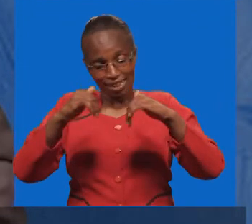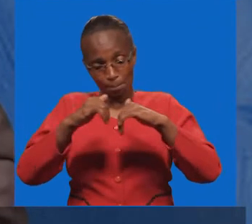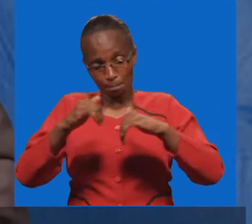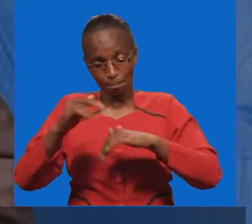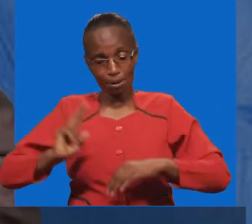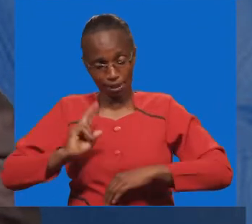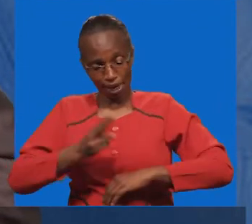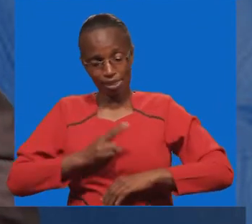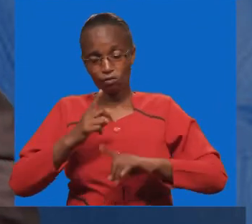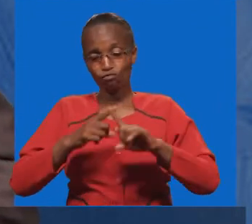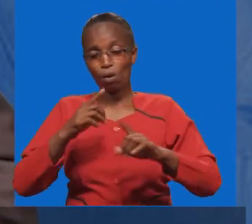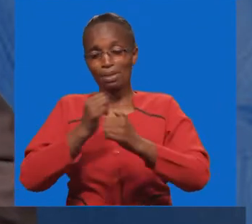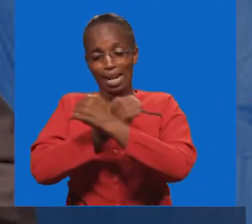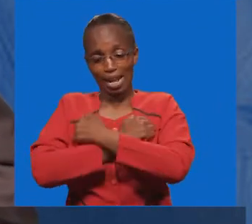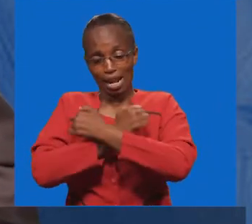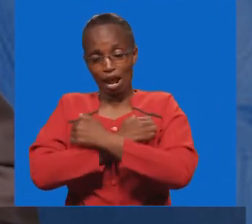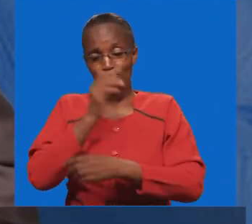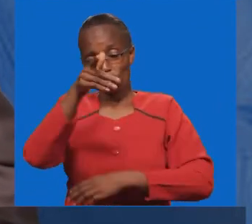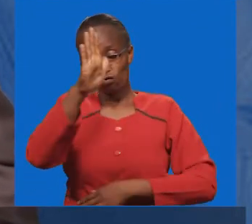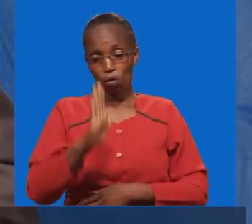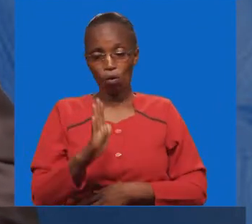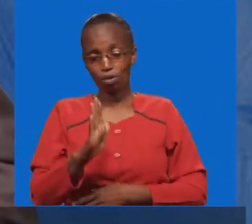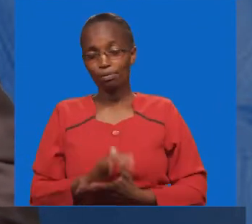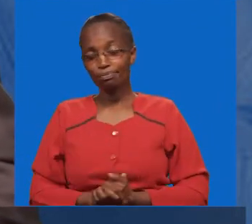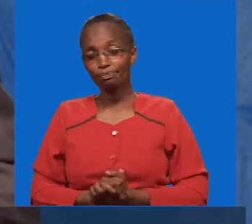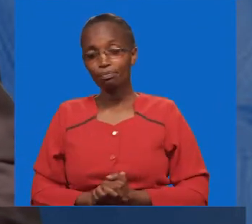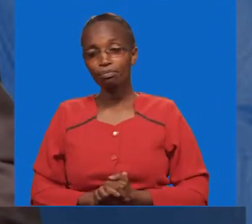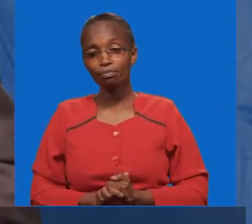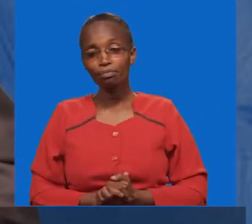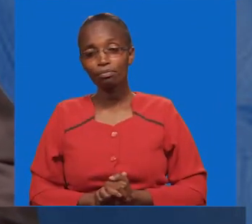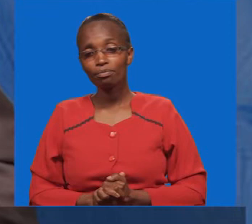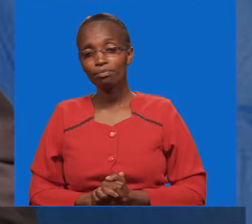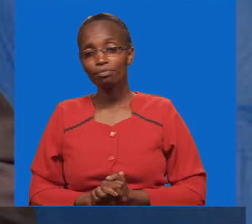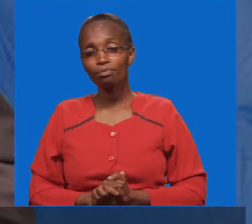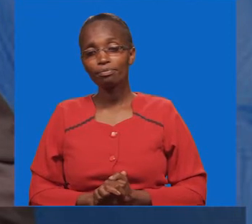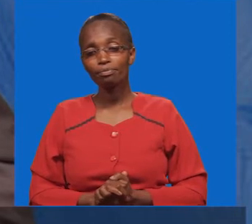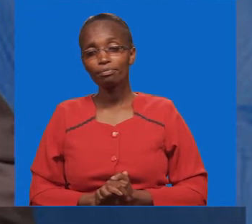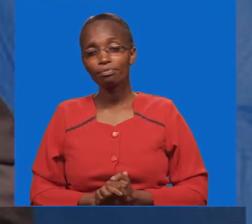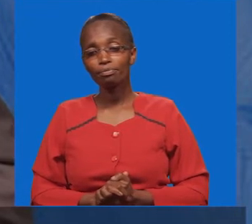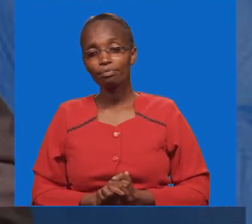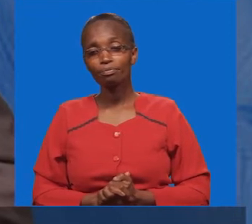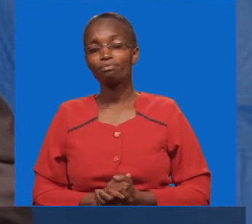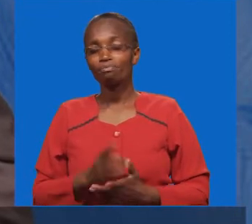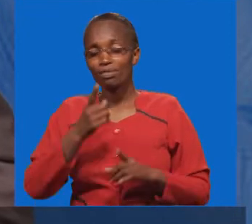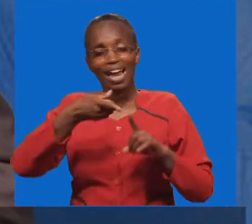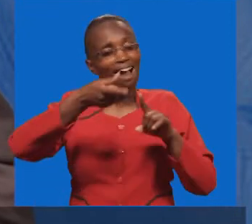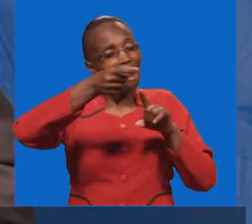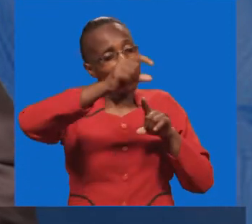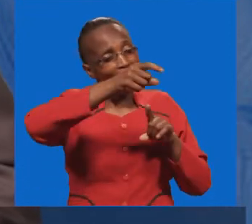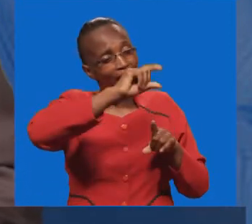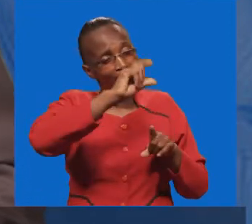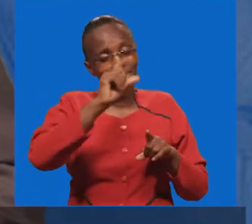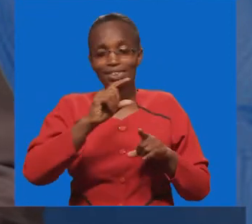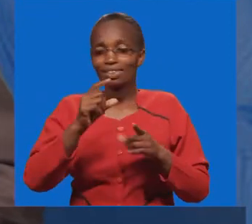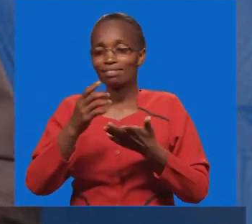Ni nani atakayetutenga na upendo wa Kristo? Je, ni dhiki au shida? Au haba au njaa au uchi au hatari au